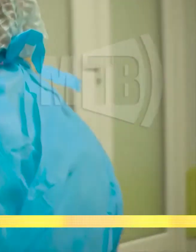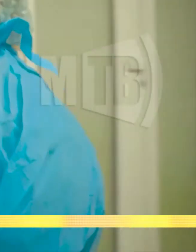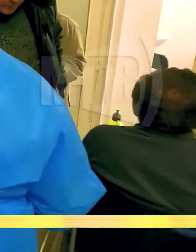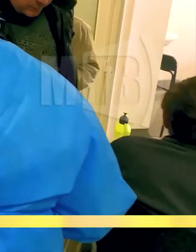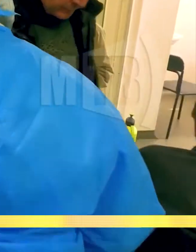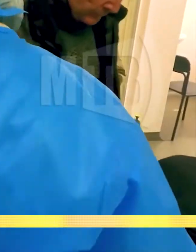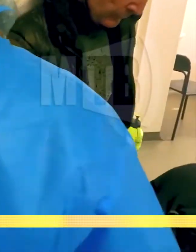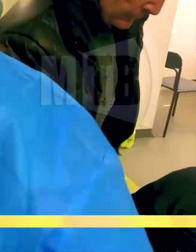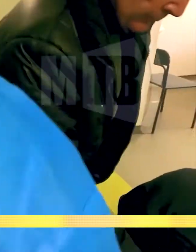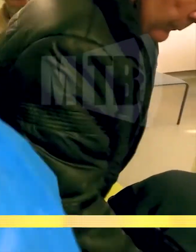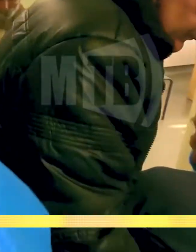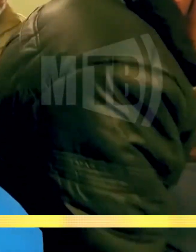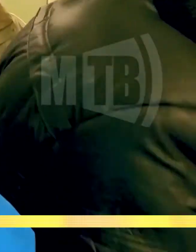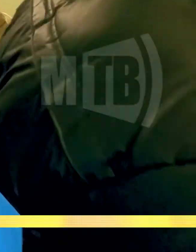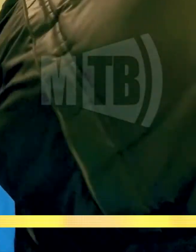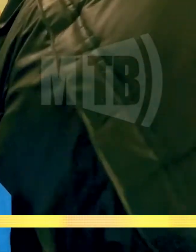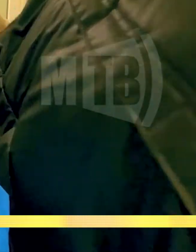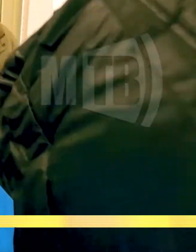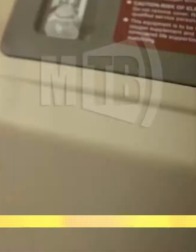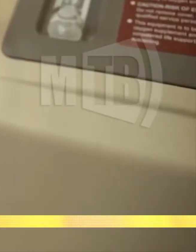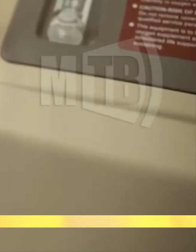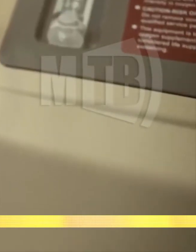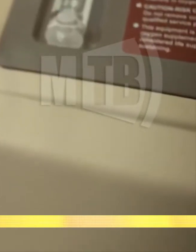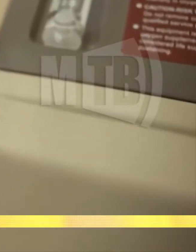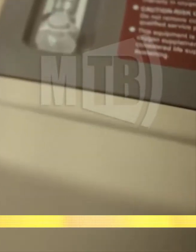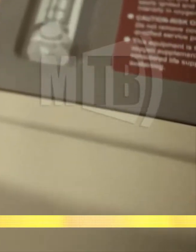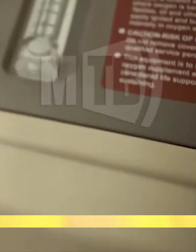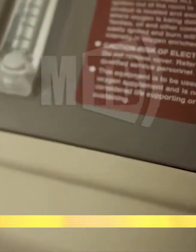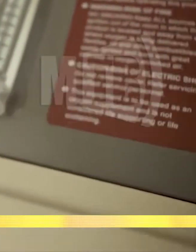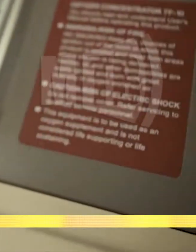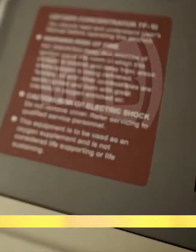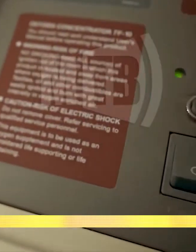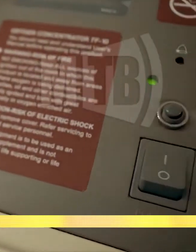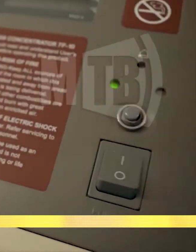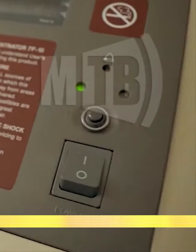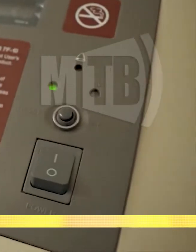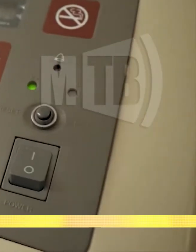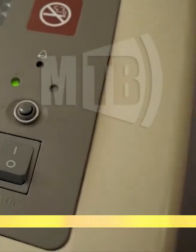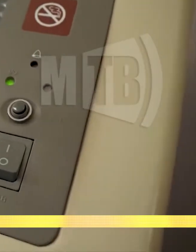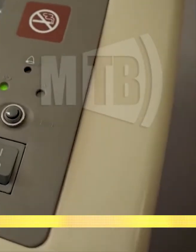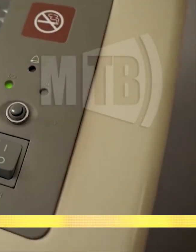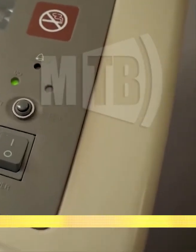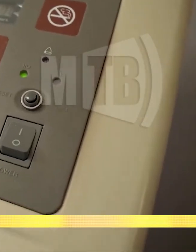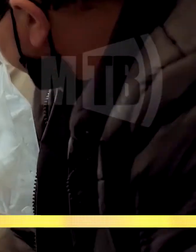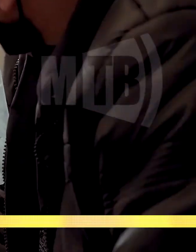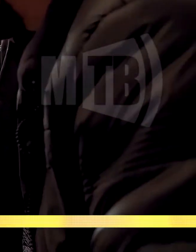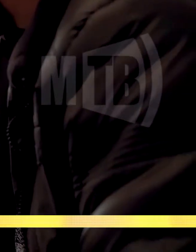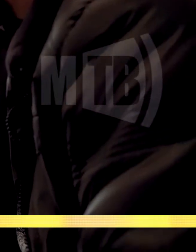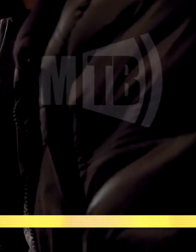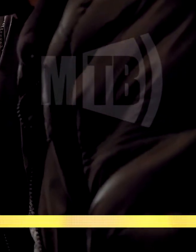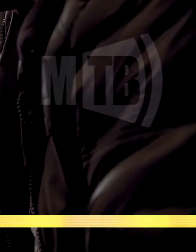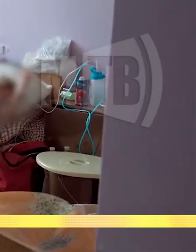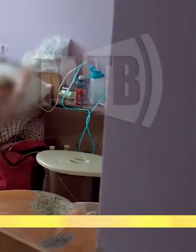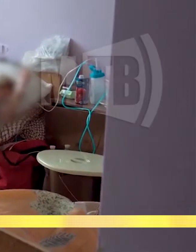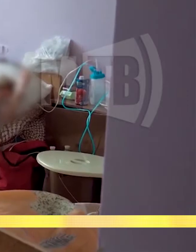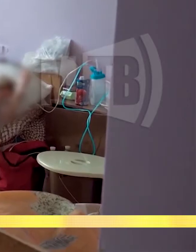захворюваності, пояснює міністр, легковажне ставлення до вакцинації та нехтування усіма карантинними обмеженнями. Через це сьогодні чи не в кожному місті